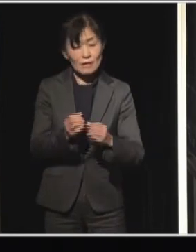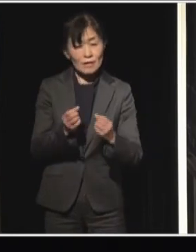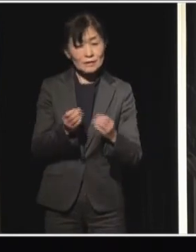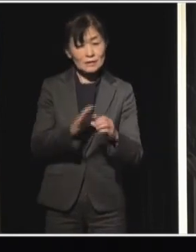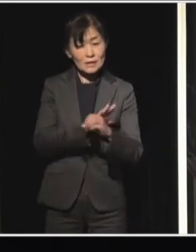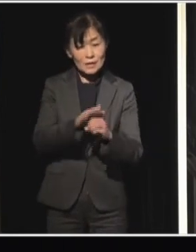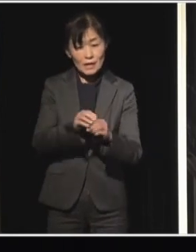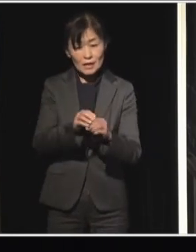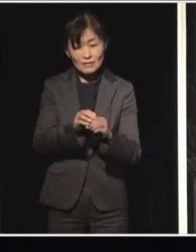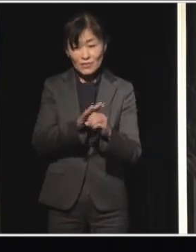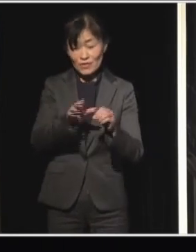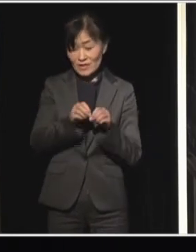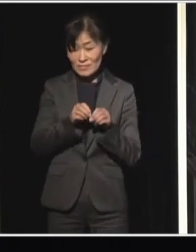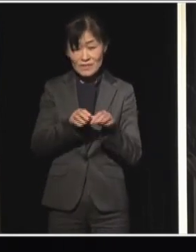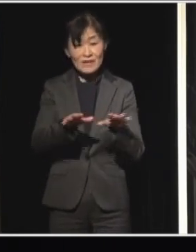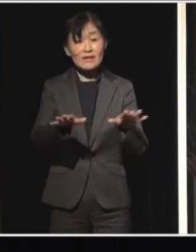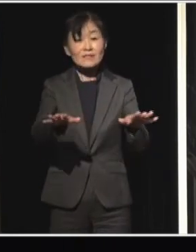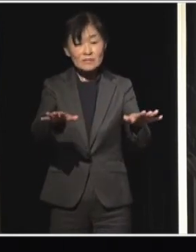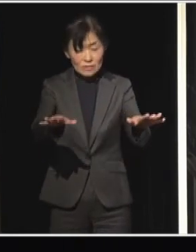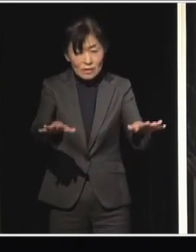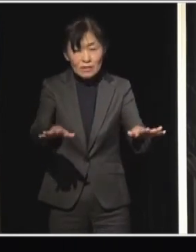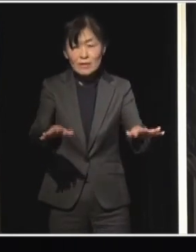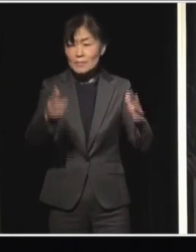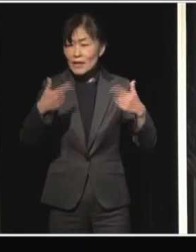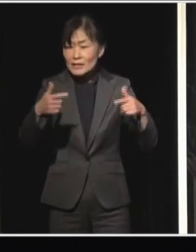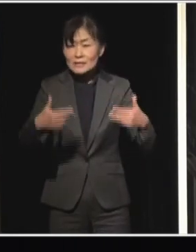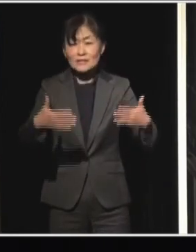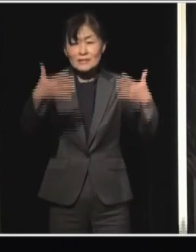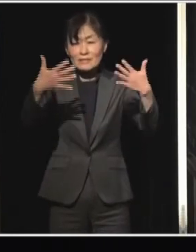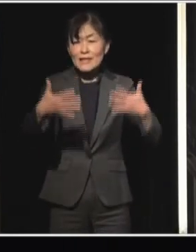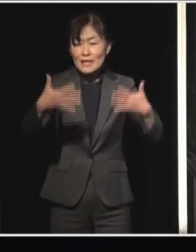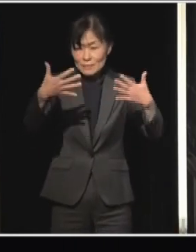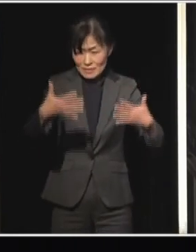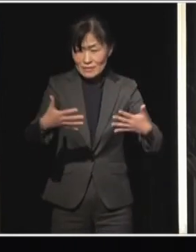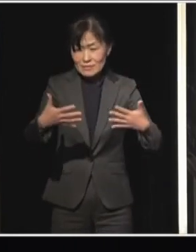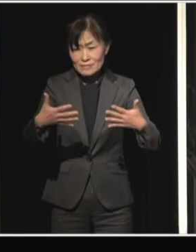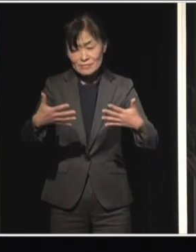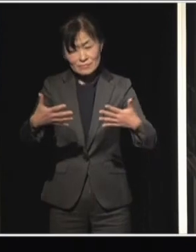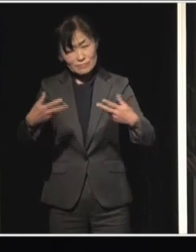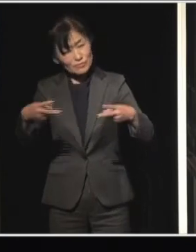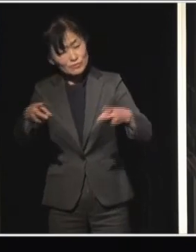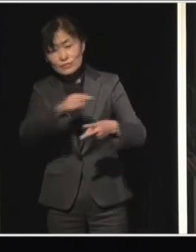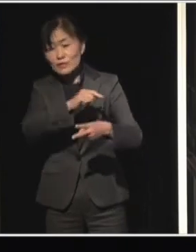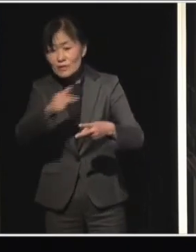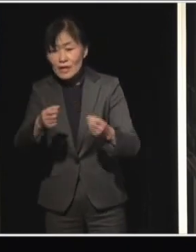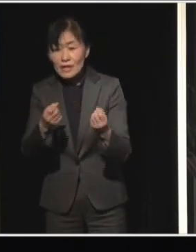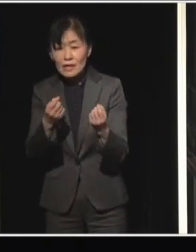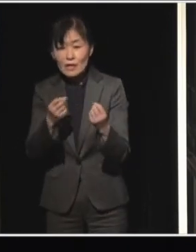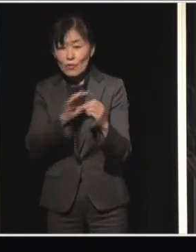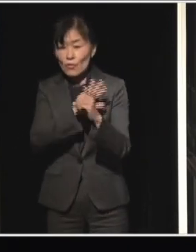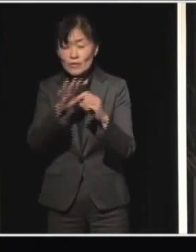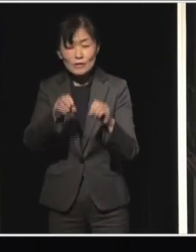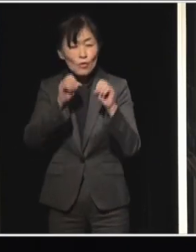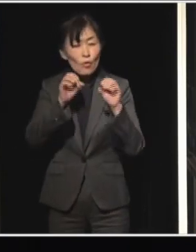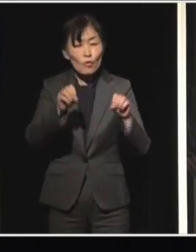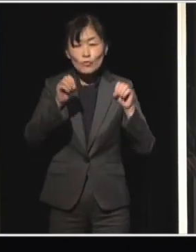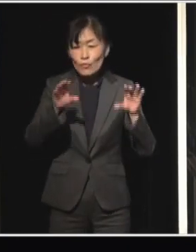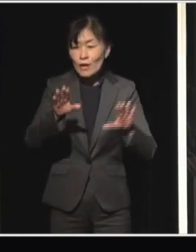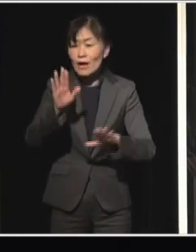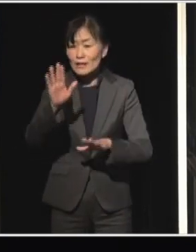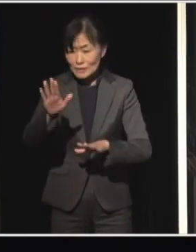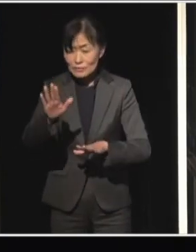よって現在のようにテレビやマスコミではですね滋賀ところなの報道がなされてきていますが